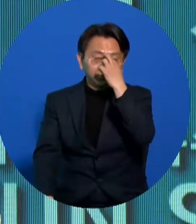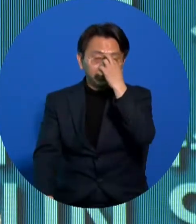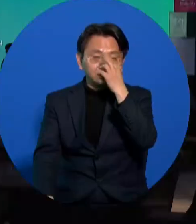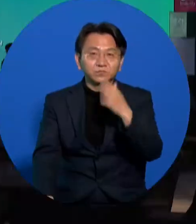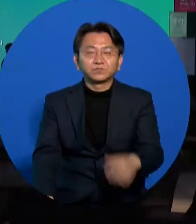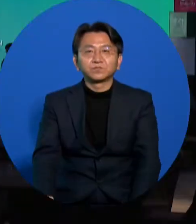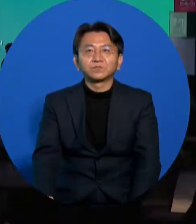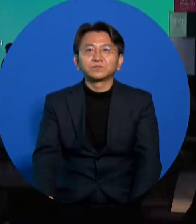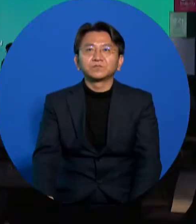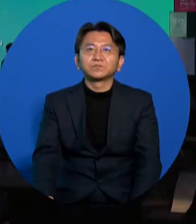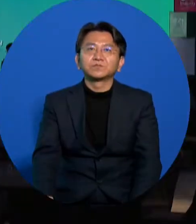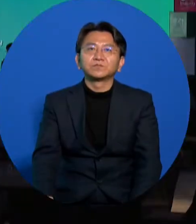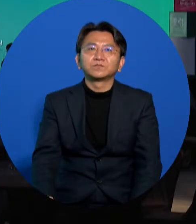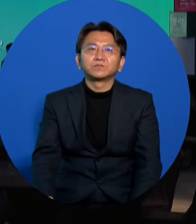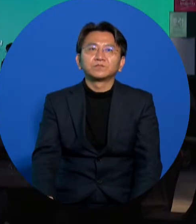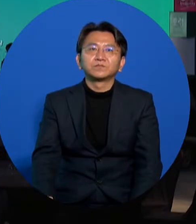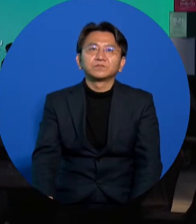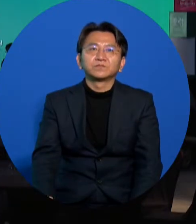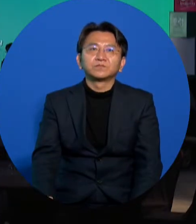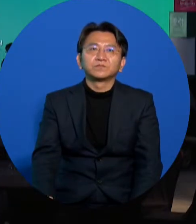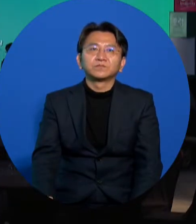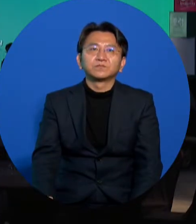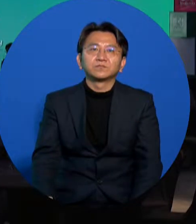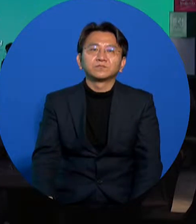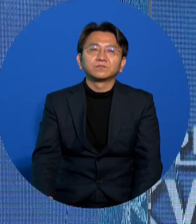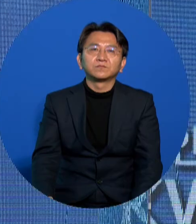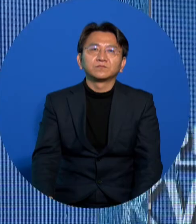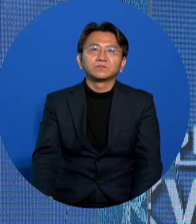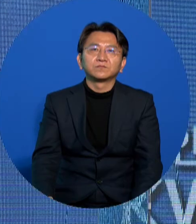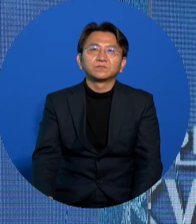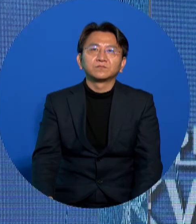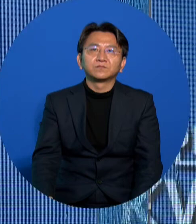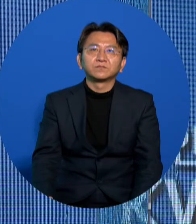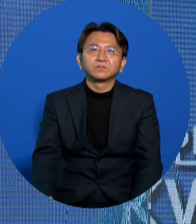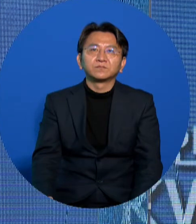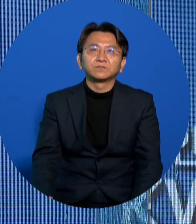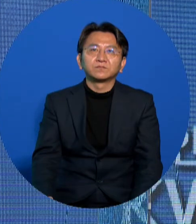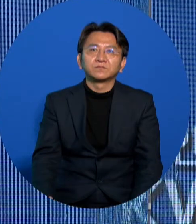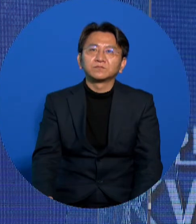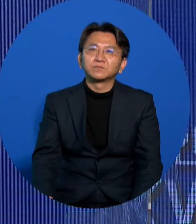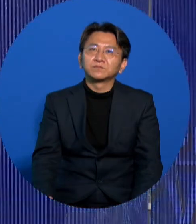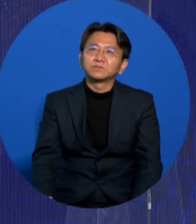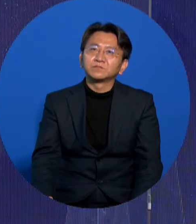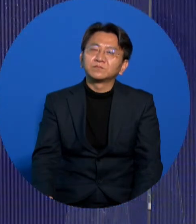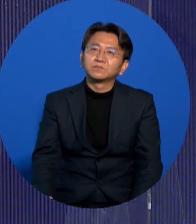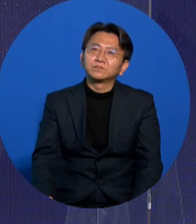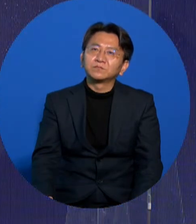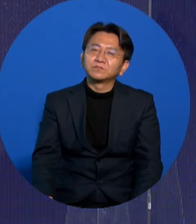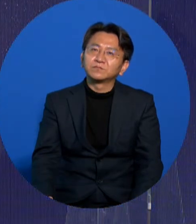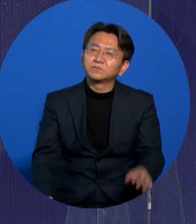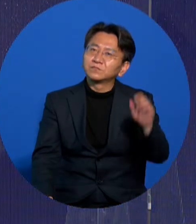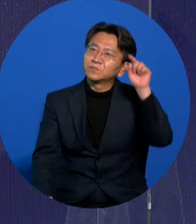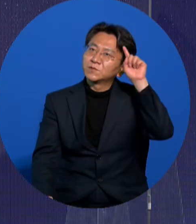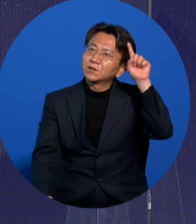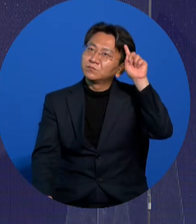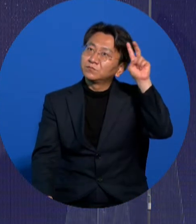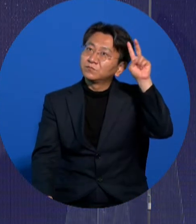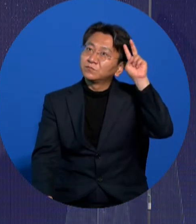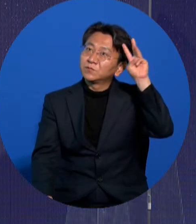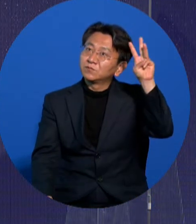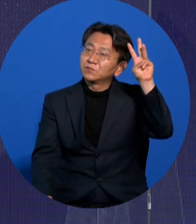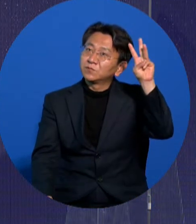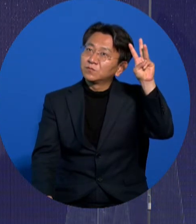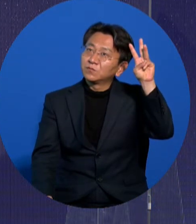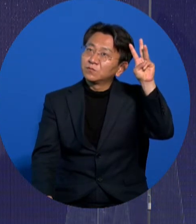진행은 이렇게 해보겠습니다. 우리가 좀 자유롭게 진행을 해야 되는데 3일간 동안에 많은